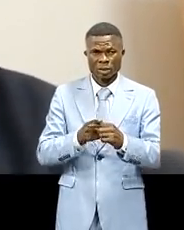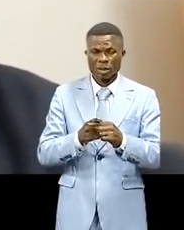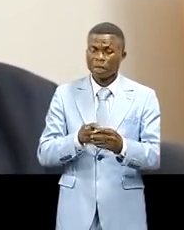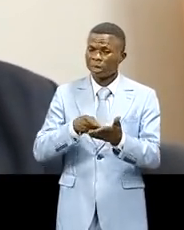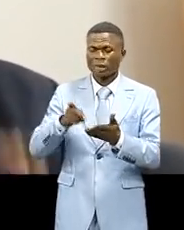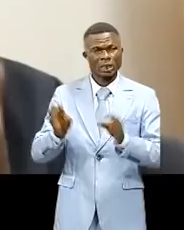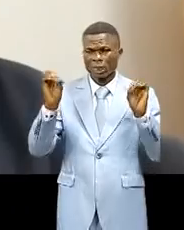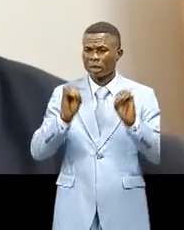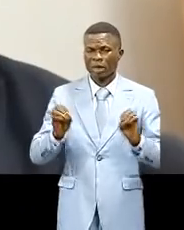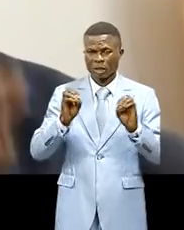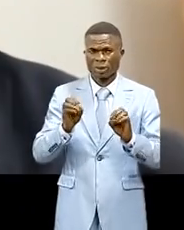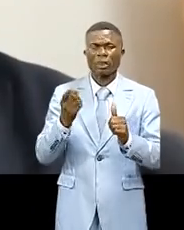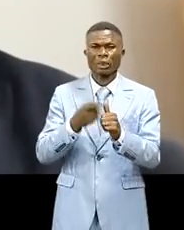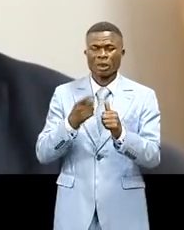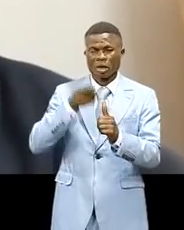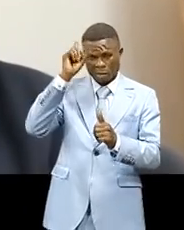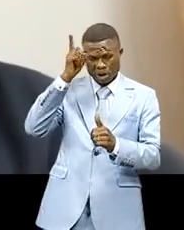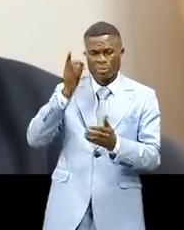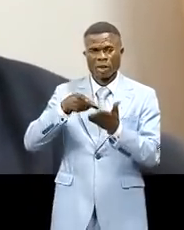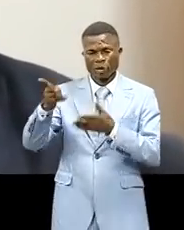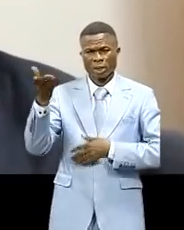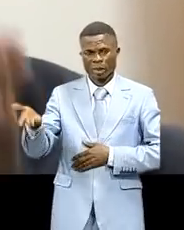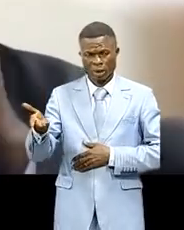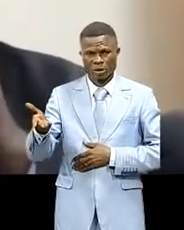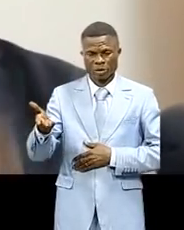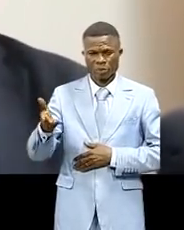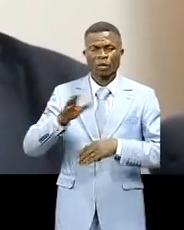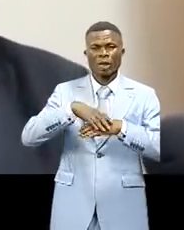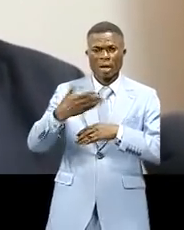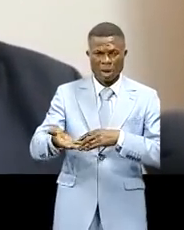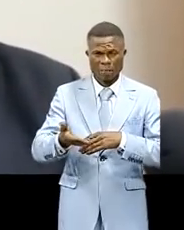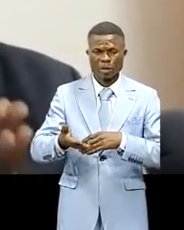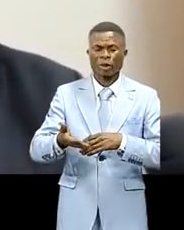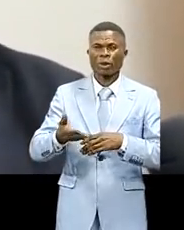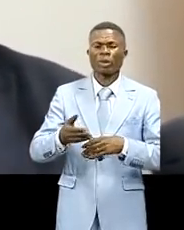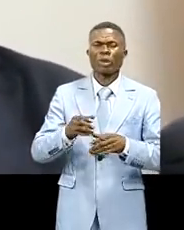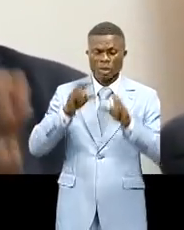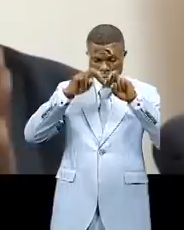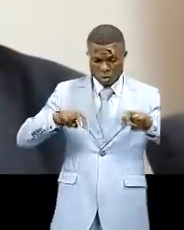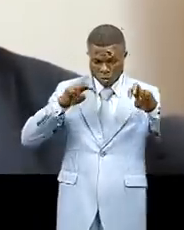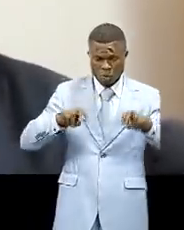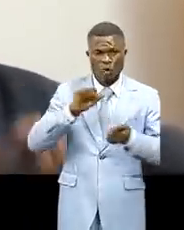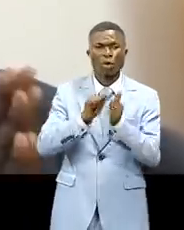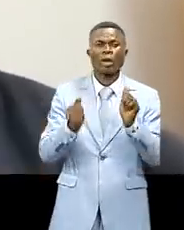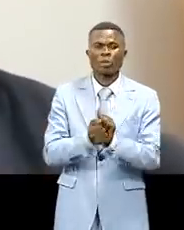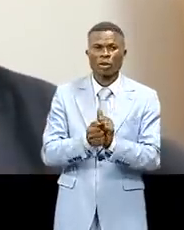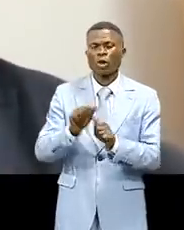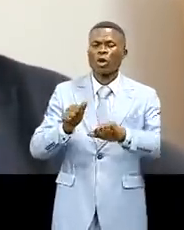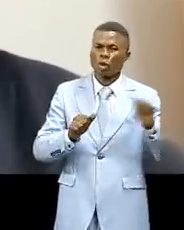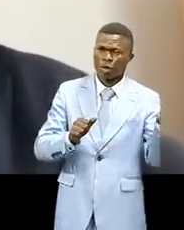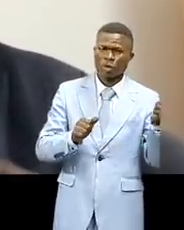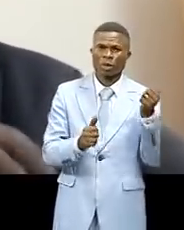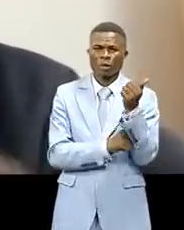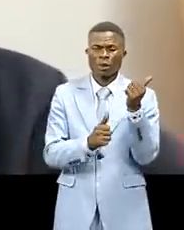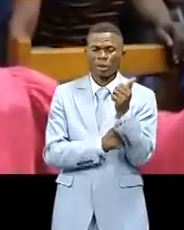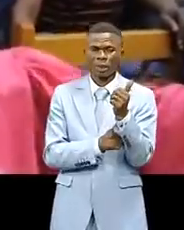payé ils sont d'abord prioritaires et en deuxième lieu on examine maintenant la situation les autres c'est la